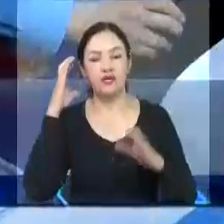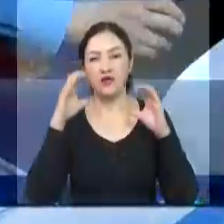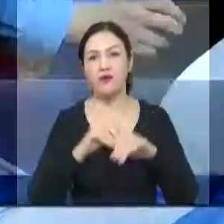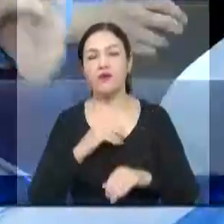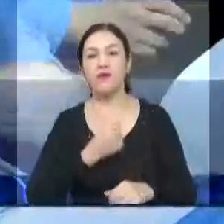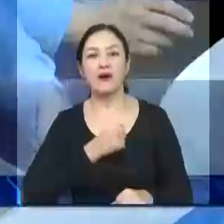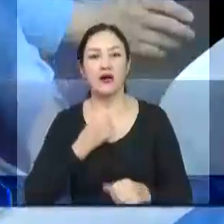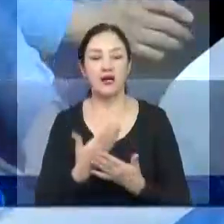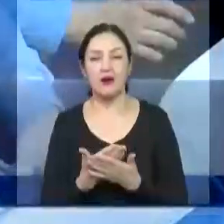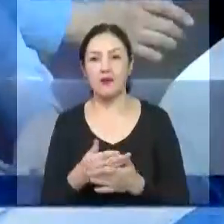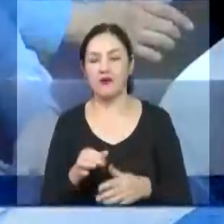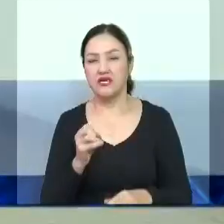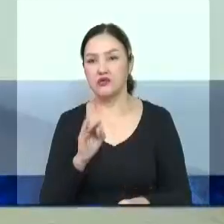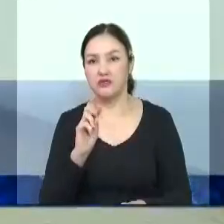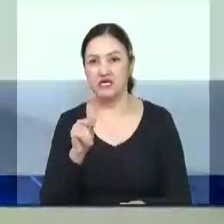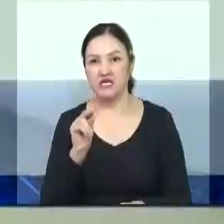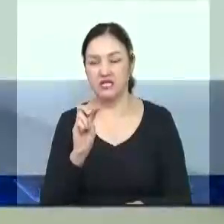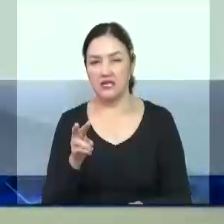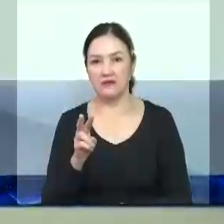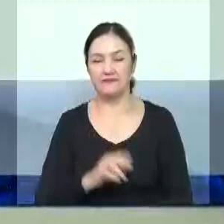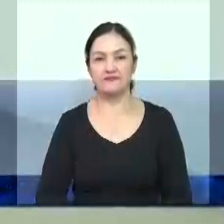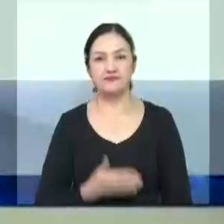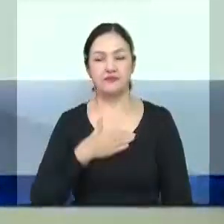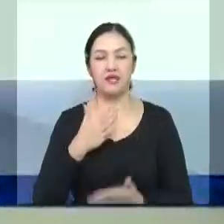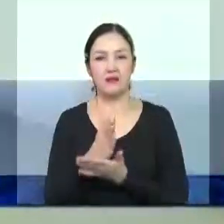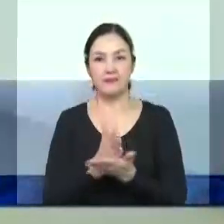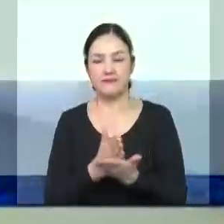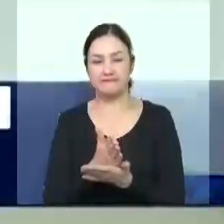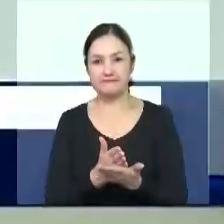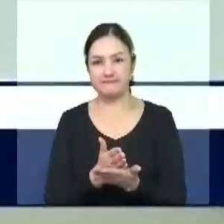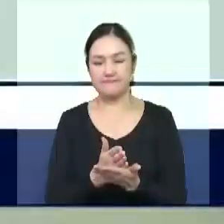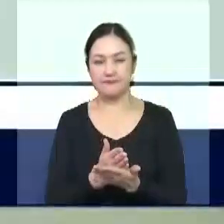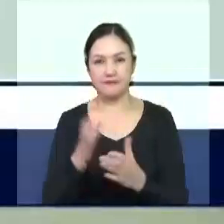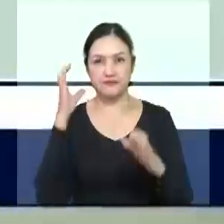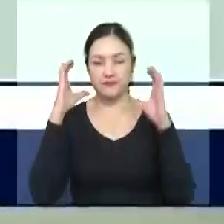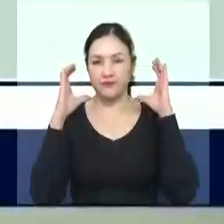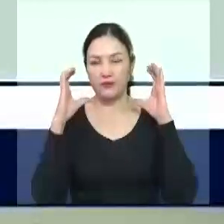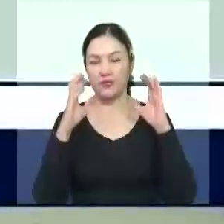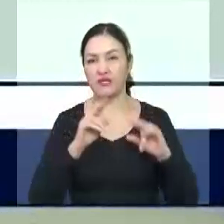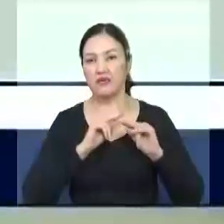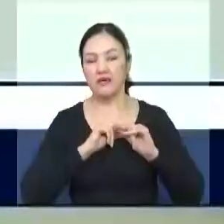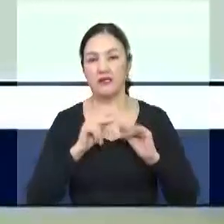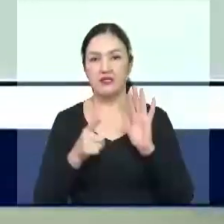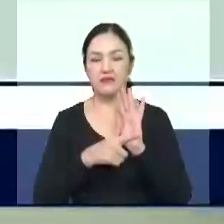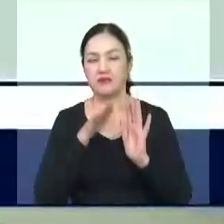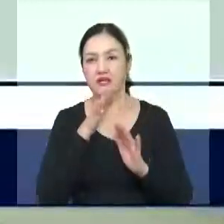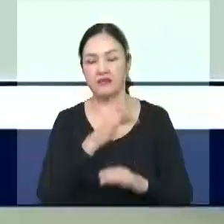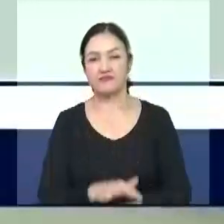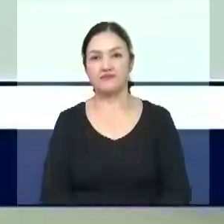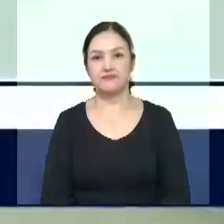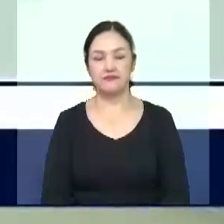В числе поощренных Вадим Щучкин. Я служу в данном учреждении уже более 7 лет.